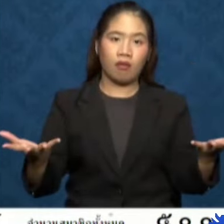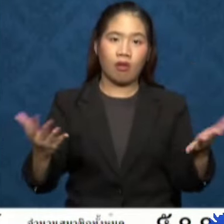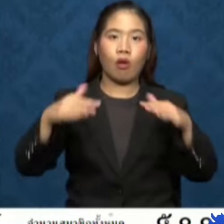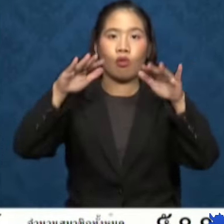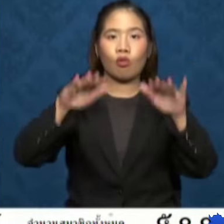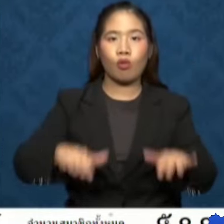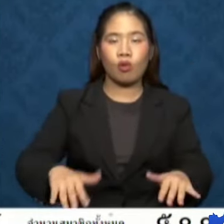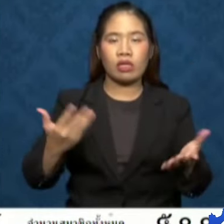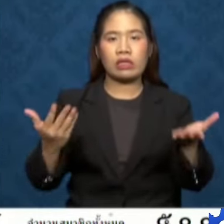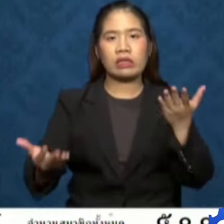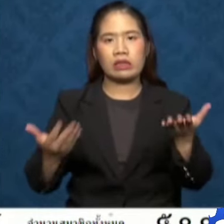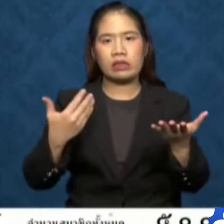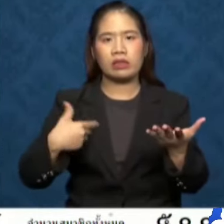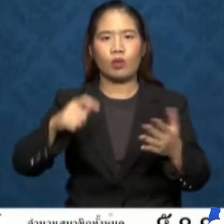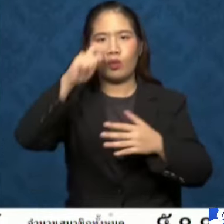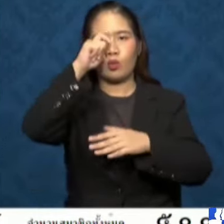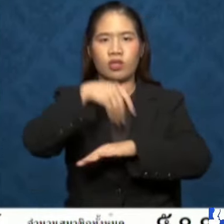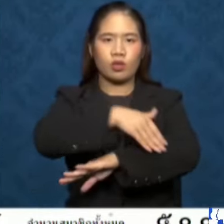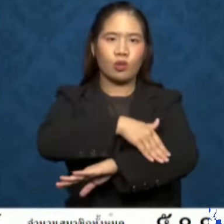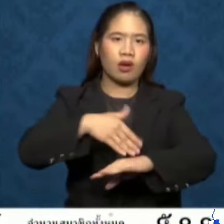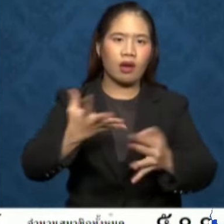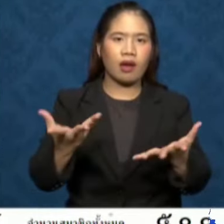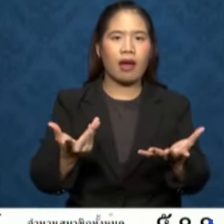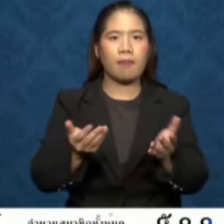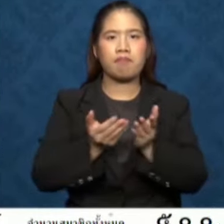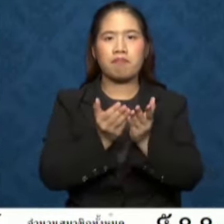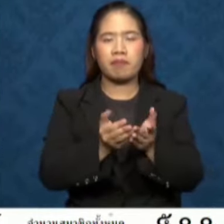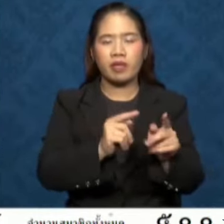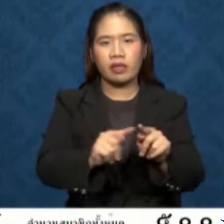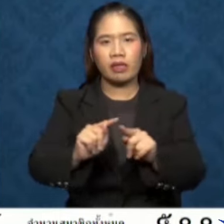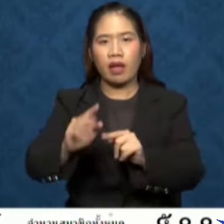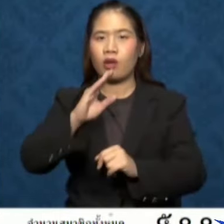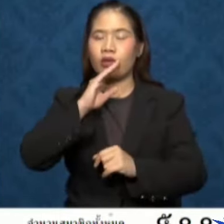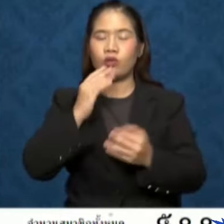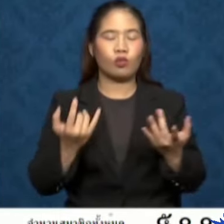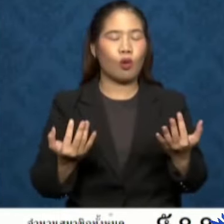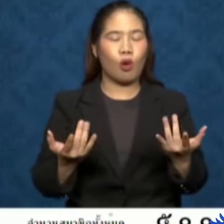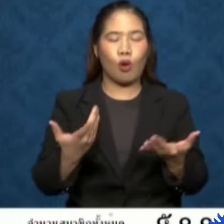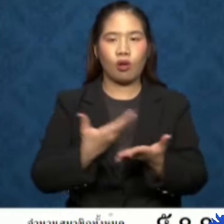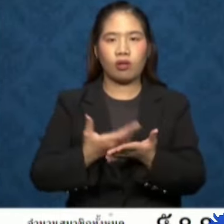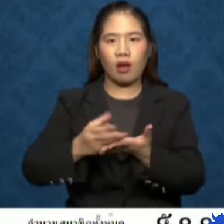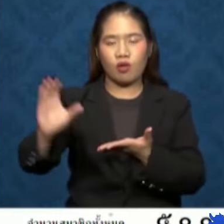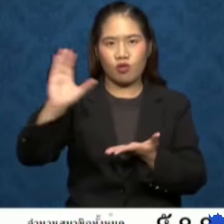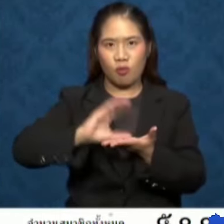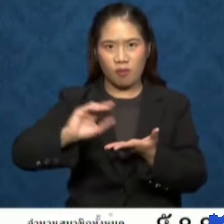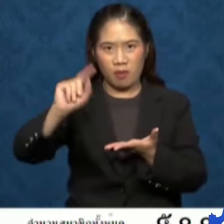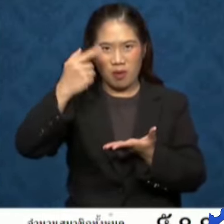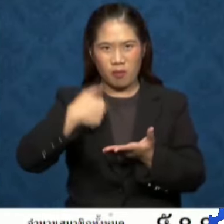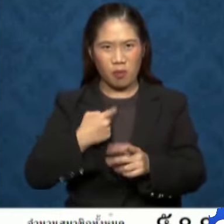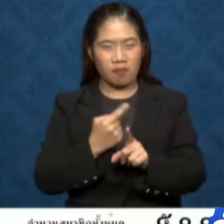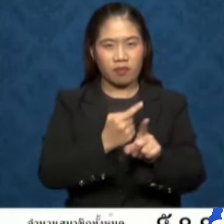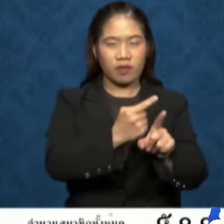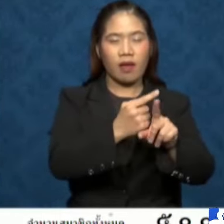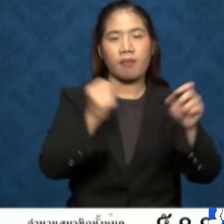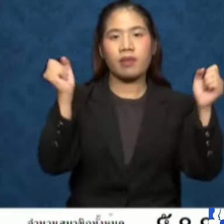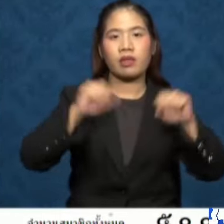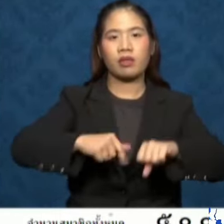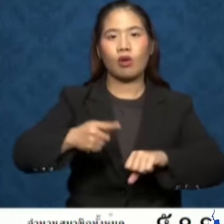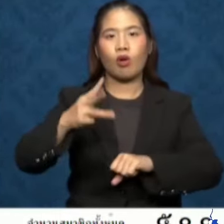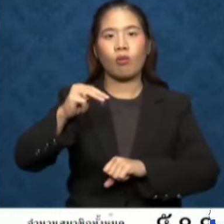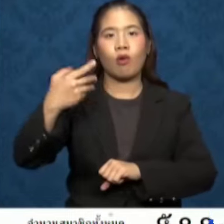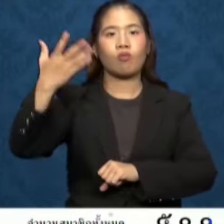วิศวกรรมการต่อเรือของคนไทยและกว่างบประมาณก้อนนี้จะเข้ามาใหม่ได้ผมตามมติครมเมื่อวานก็ยังไม่